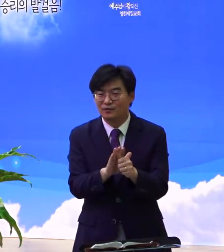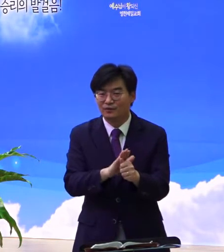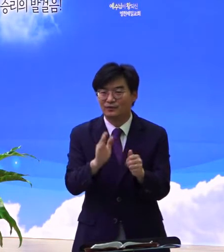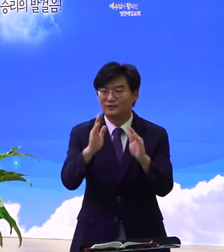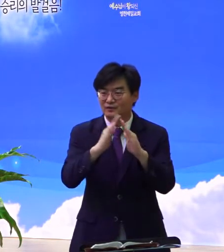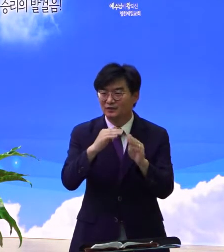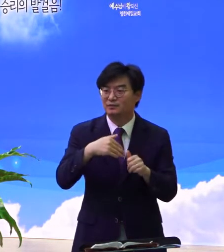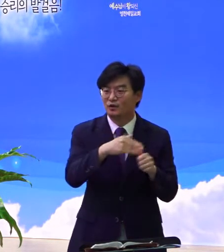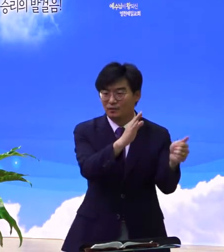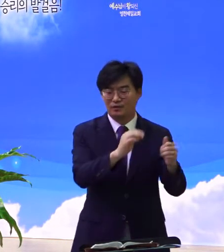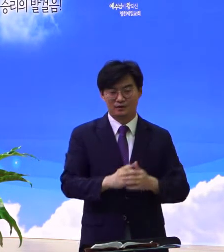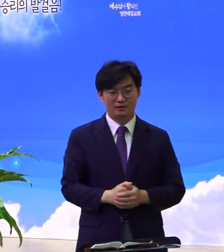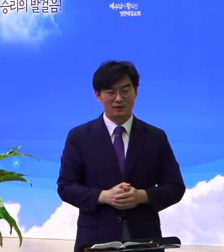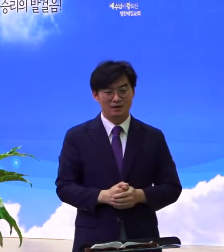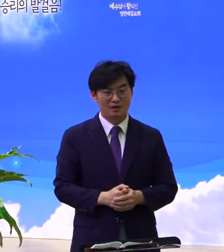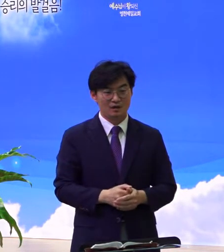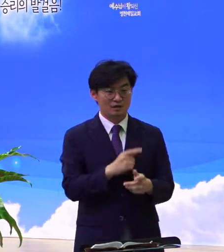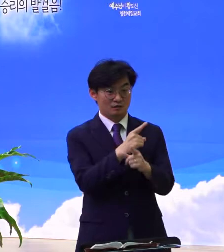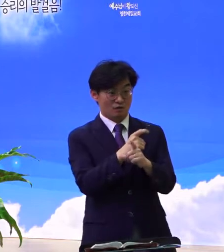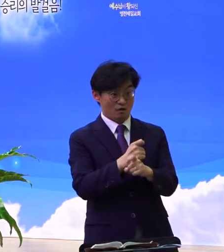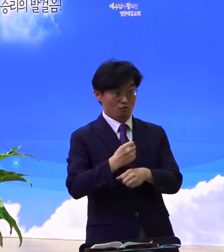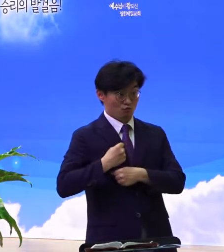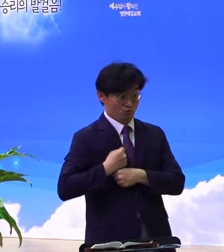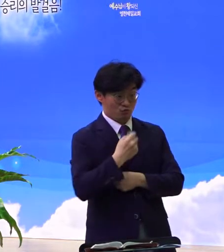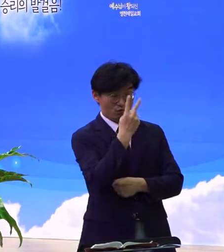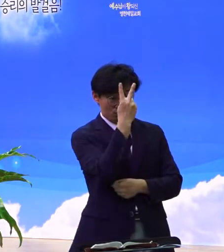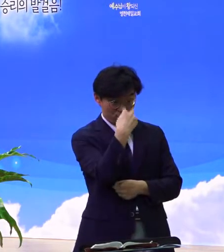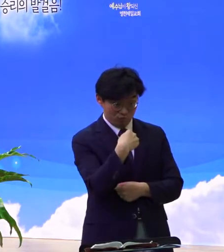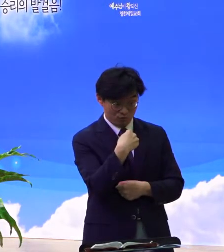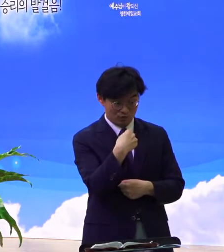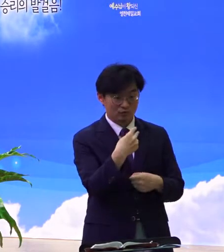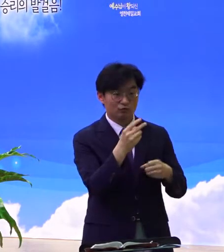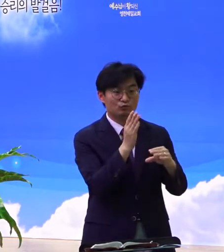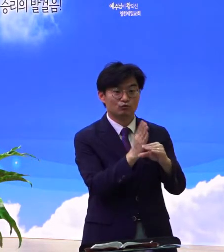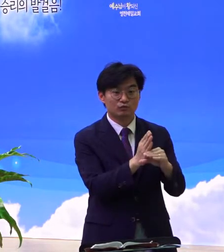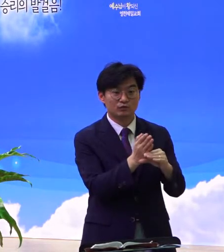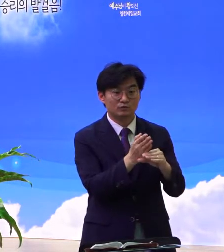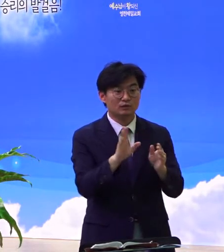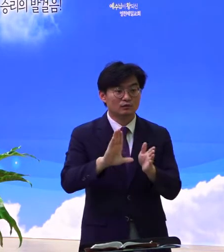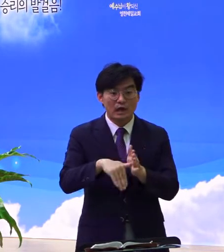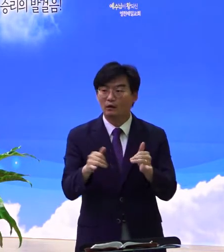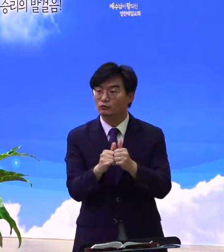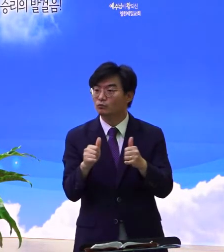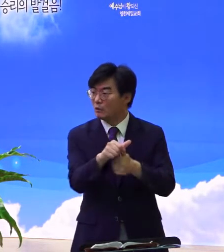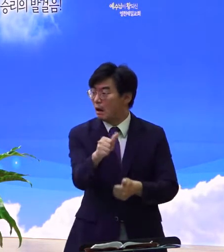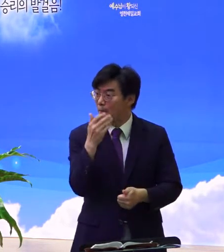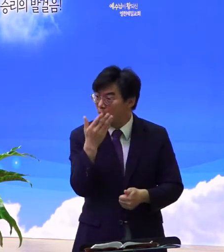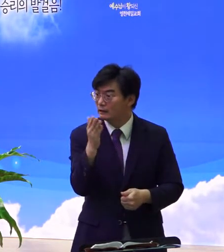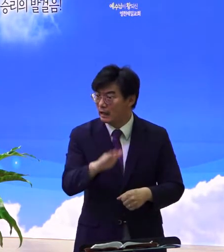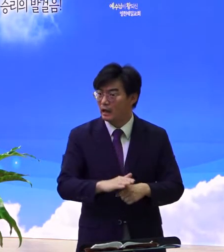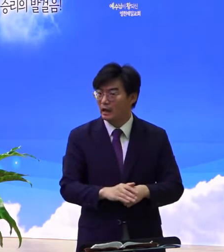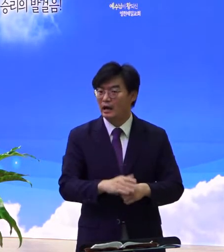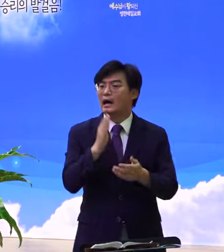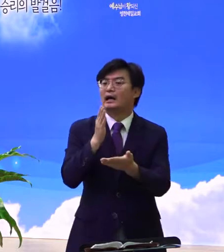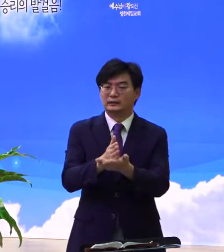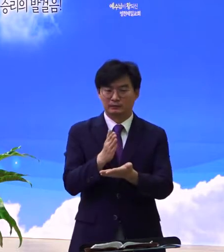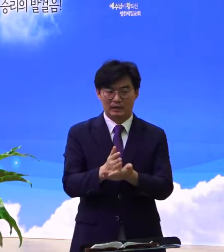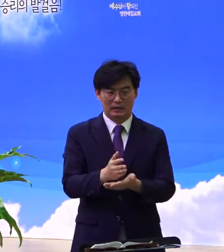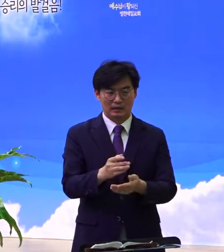앞을 볼 수 없는 그런 상황, 그리고 다시 눈을 뜨게 된 그런 죽을 뻔했던 신비하고도 두려운